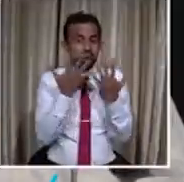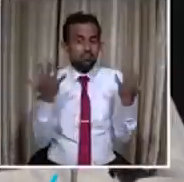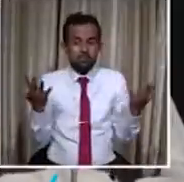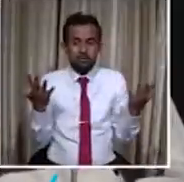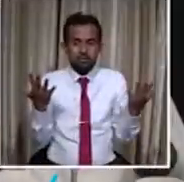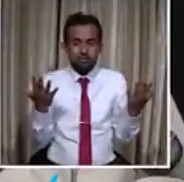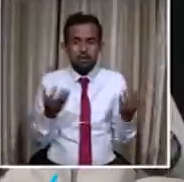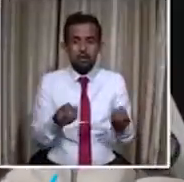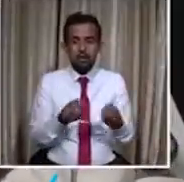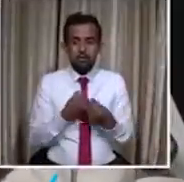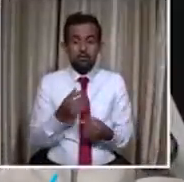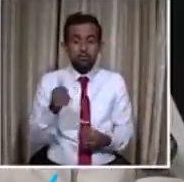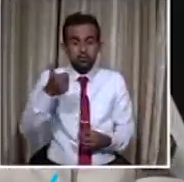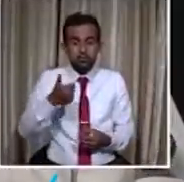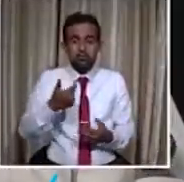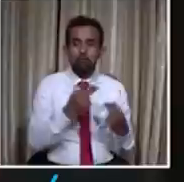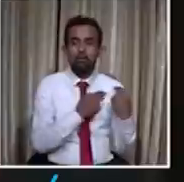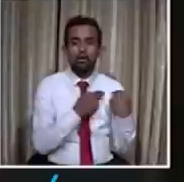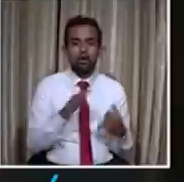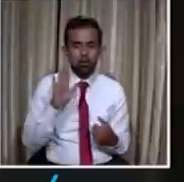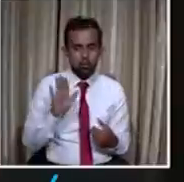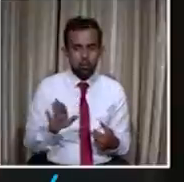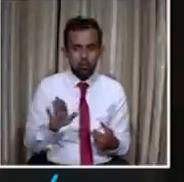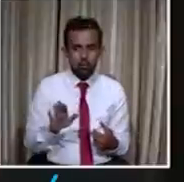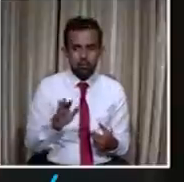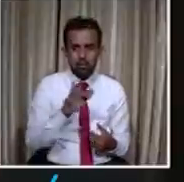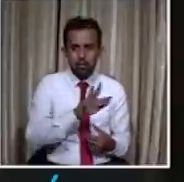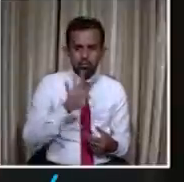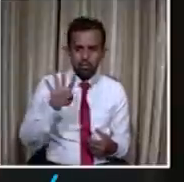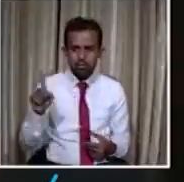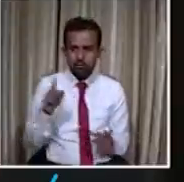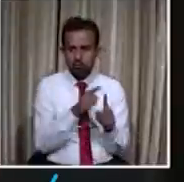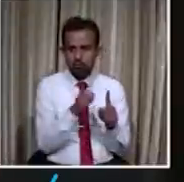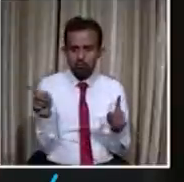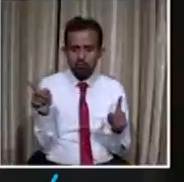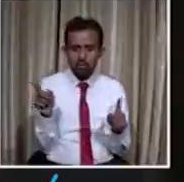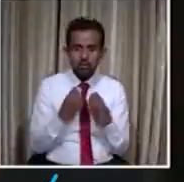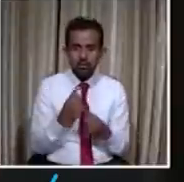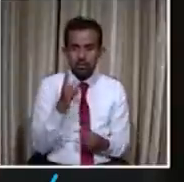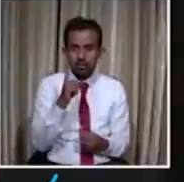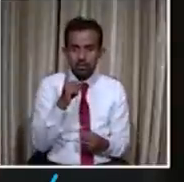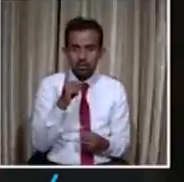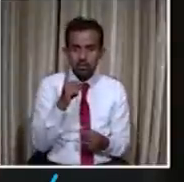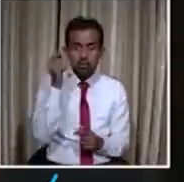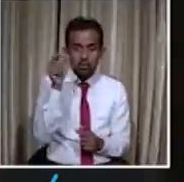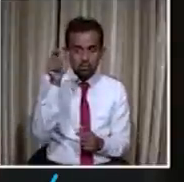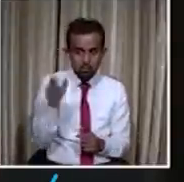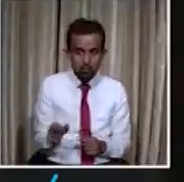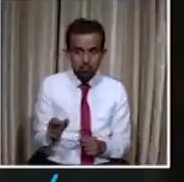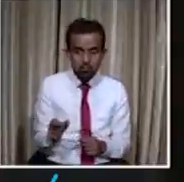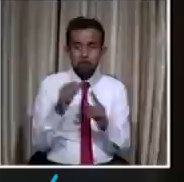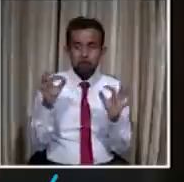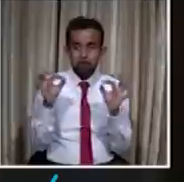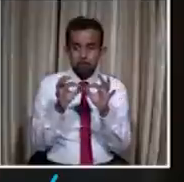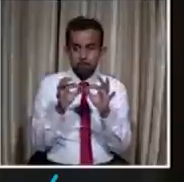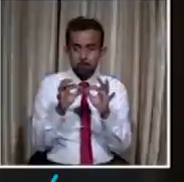ඒ ලැබිච්ච ස්වර්ණමය අවස්ථාවල ඔක්කොම අපි පයින් ගැහුවා. 94 ඉඳලා 2001 වෙනකොට උපදේශ දුන්නේ එක ආර්ථික උපදේශකයෙක්. පීබී